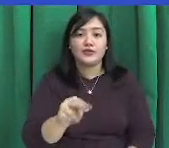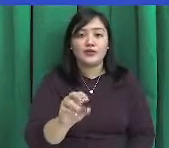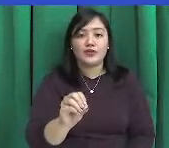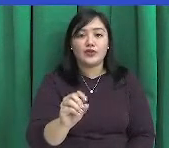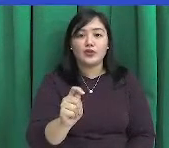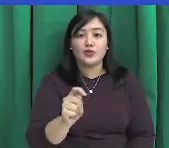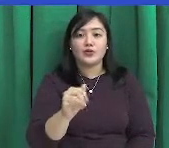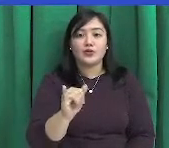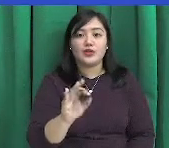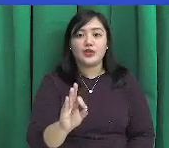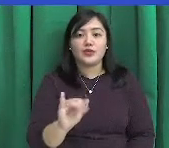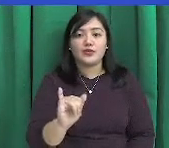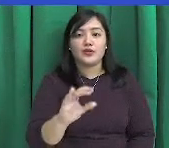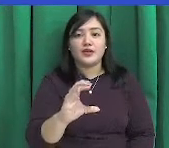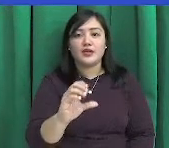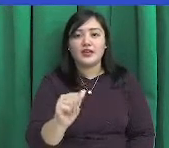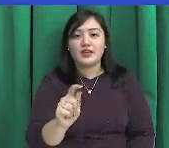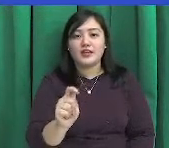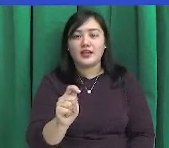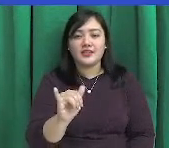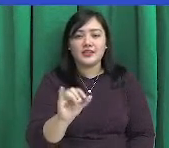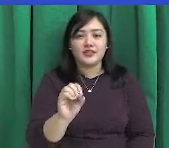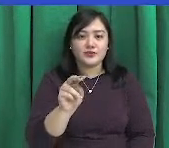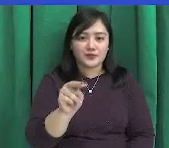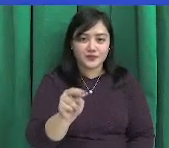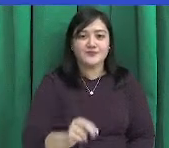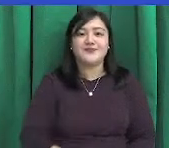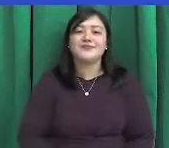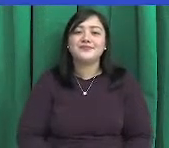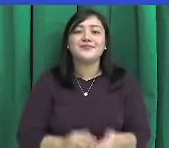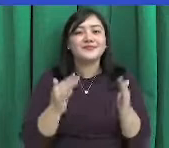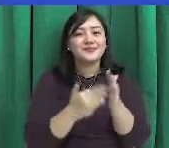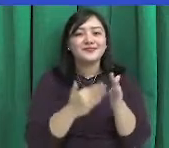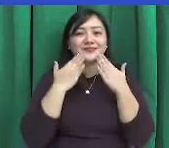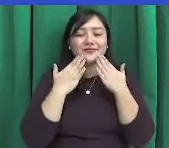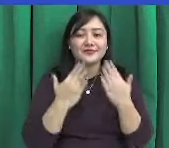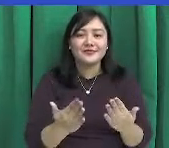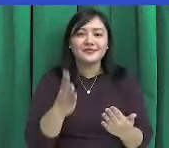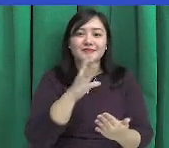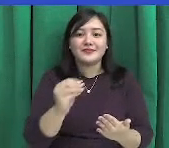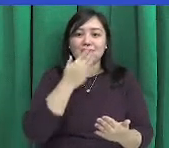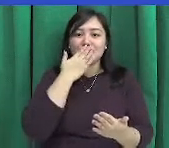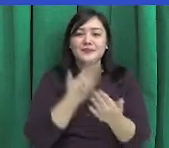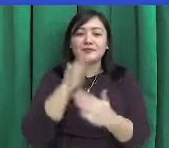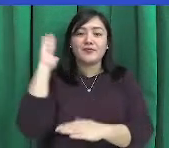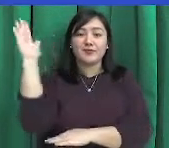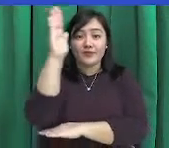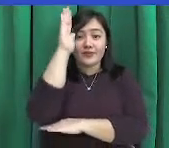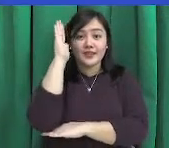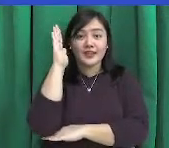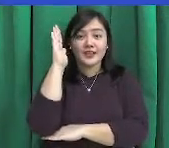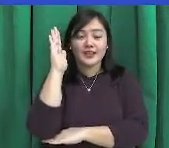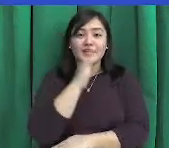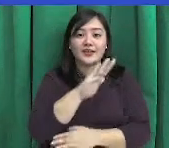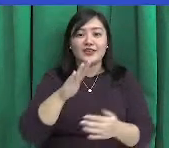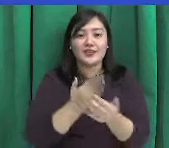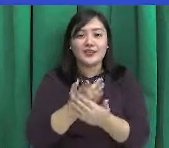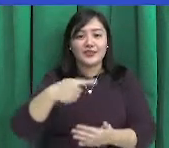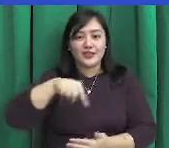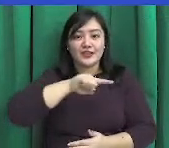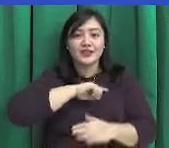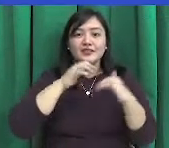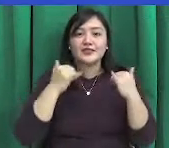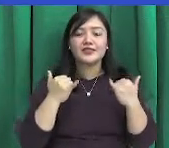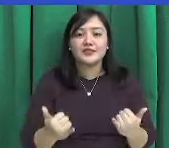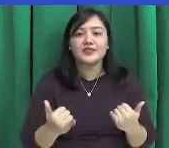yung programa. Kaya maraming salamat at magandang hali sa lahat ng mga nakapaligid sa ating bansa